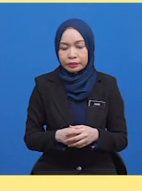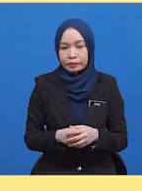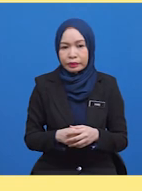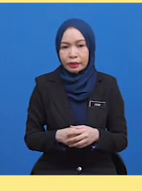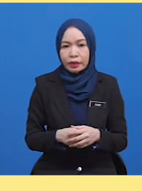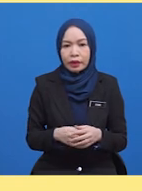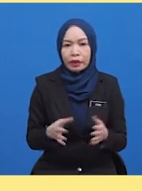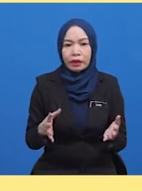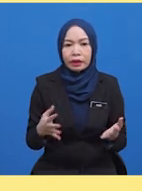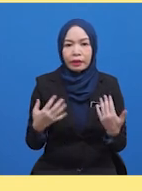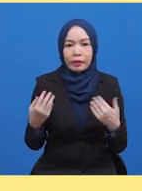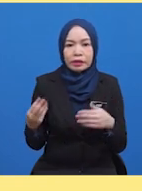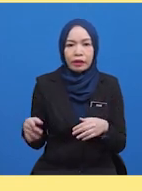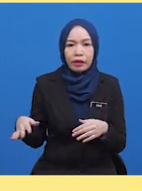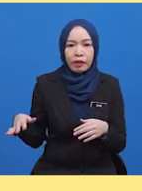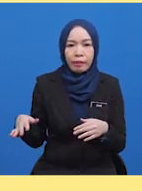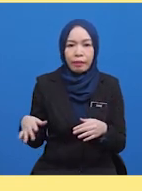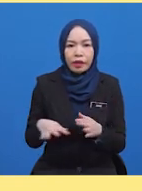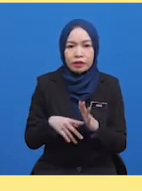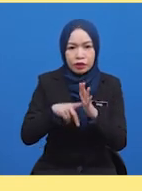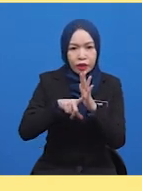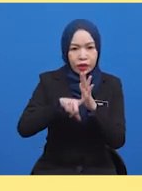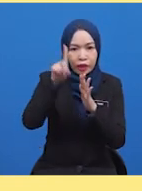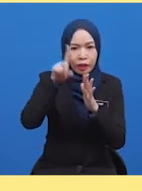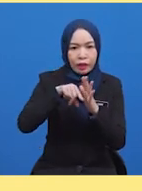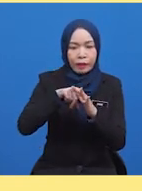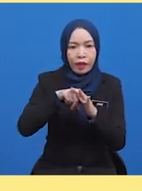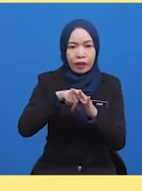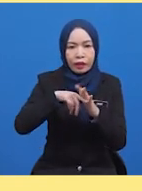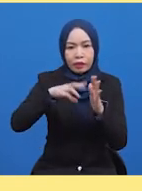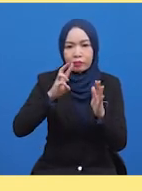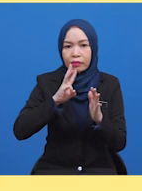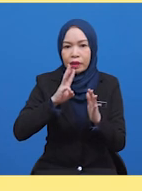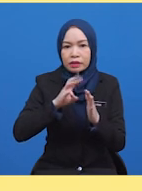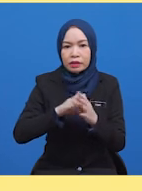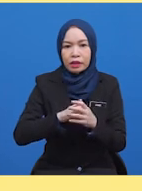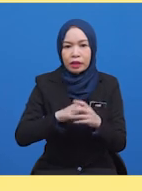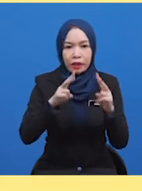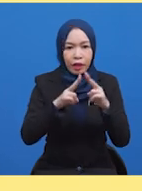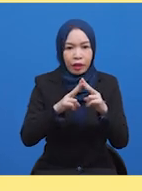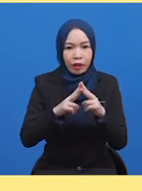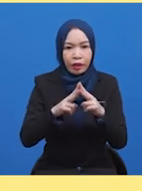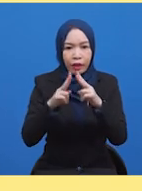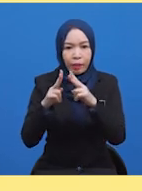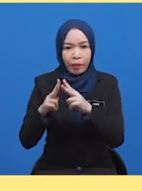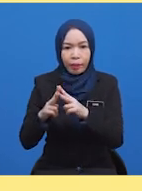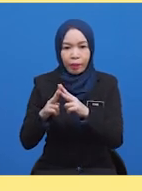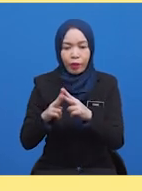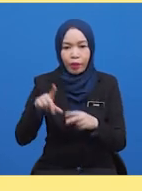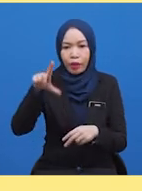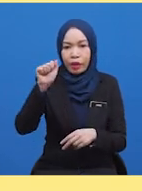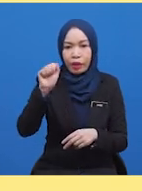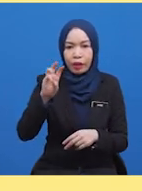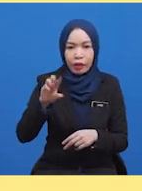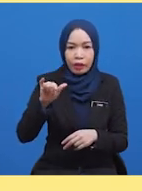Melayu menimbulkan kebimbangan beruntung terhadap binatang peliharaannya yaitu tuyoq dan baut